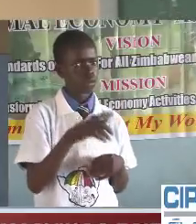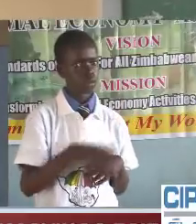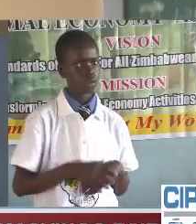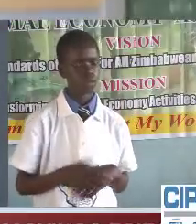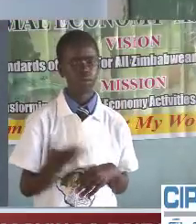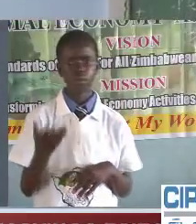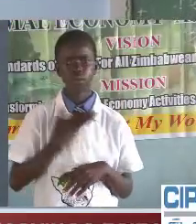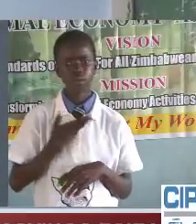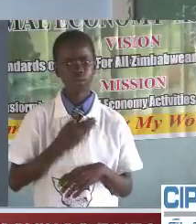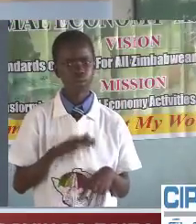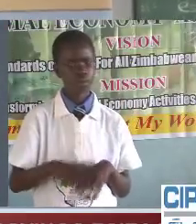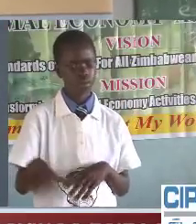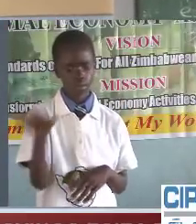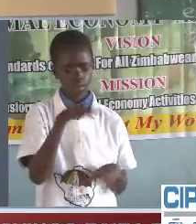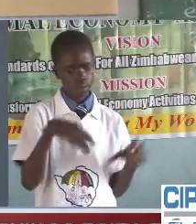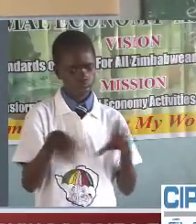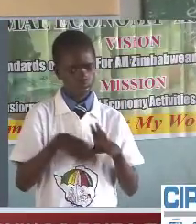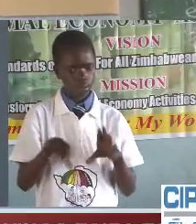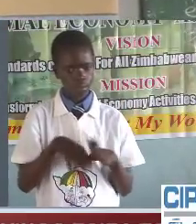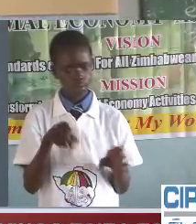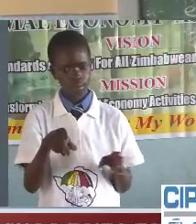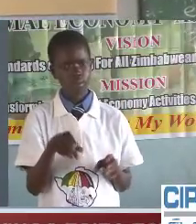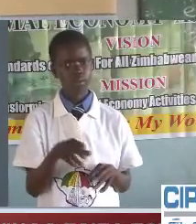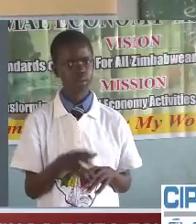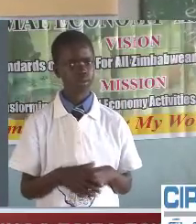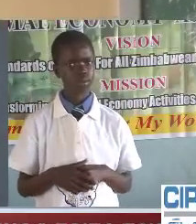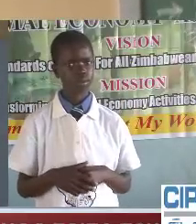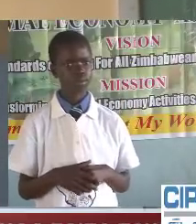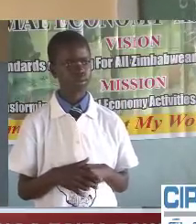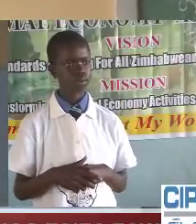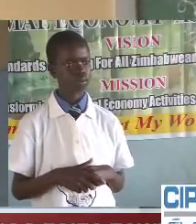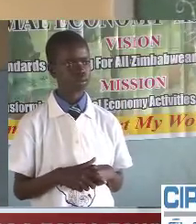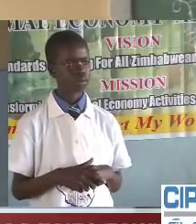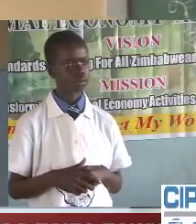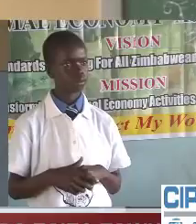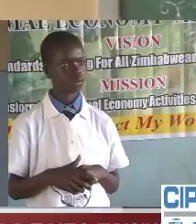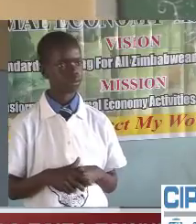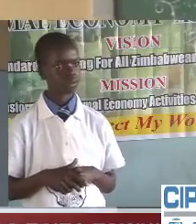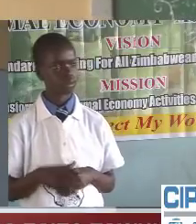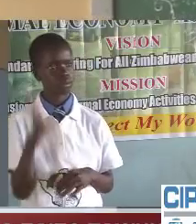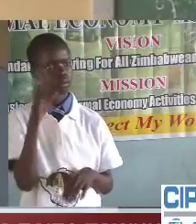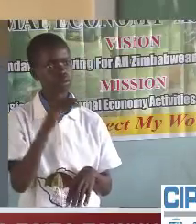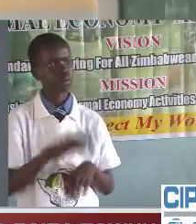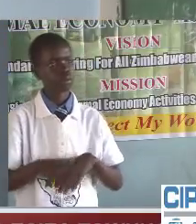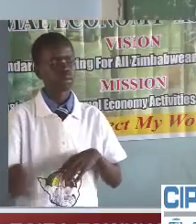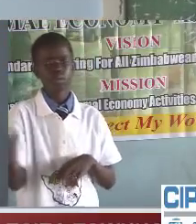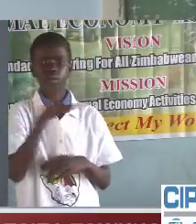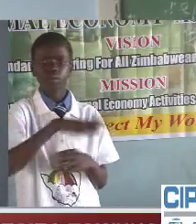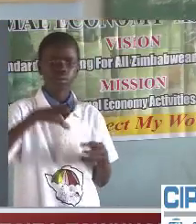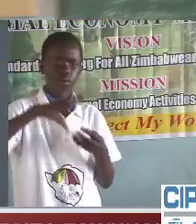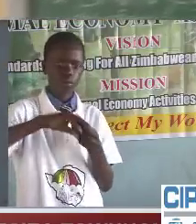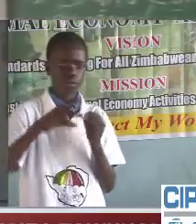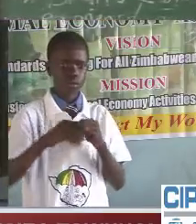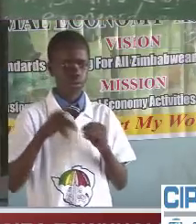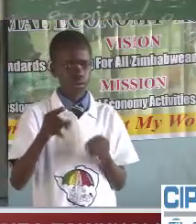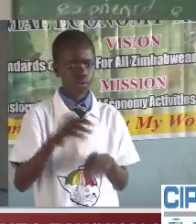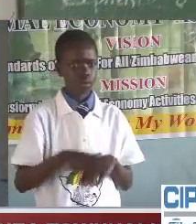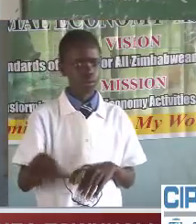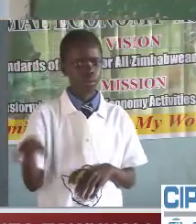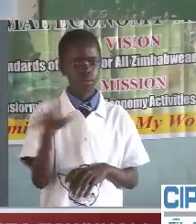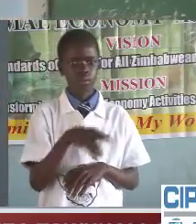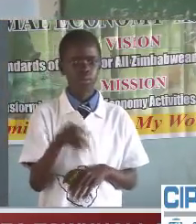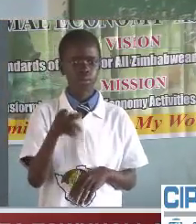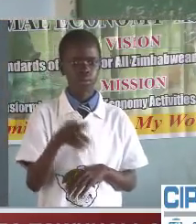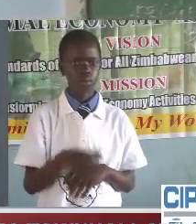Isu vezichiya sevanhu vari kuinformal tiri vanhu vari organized. Dai tisiri